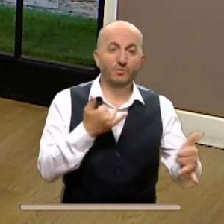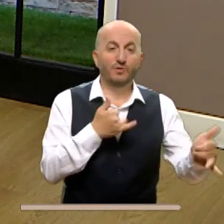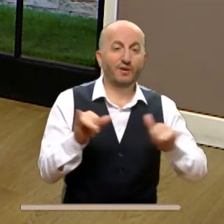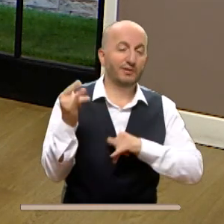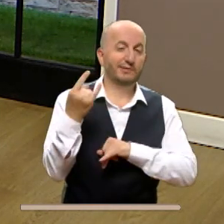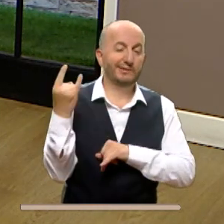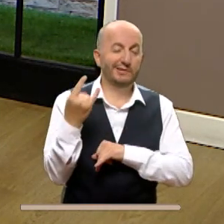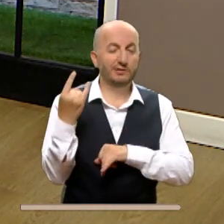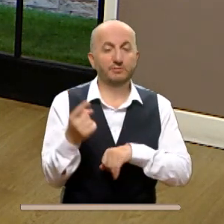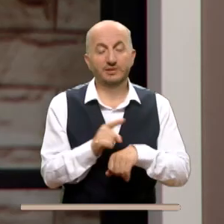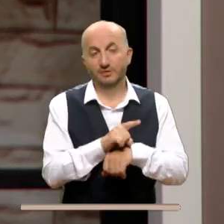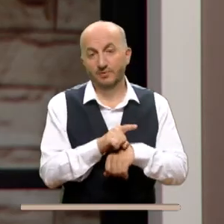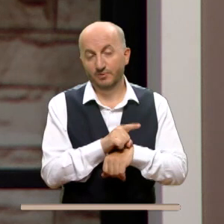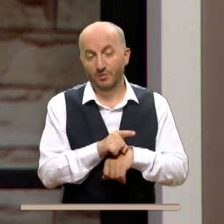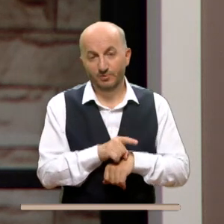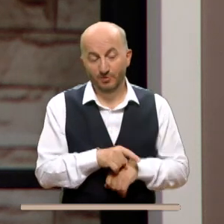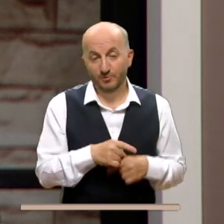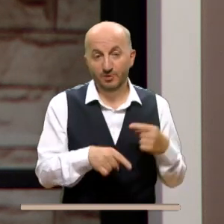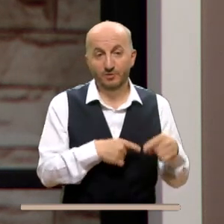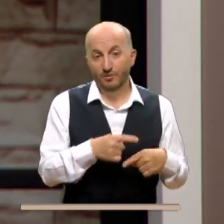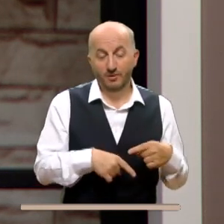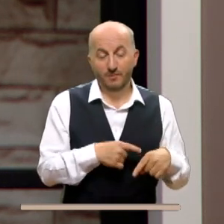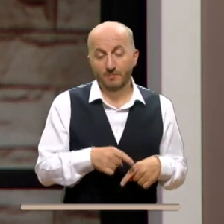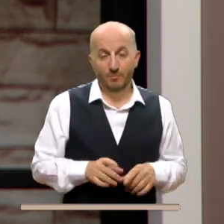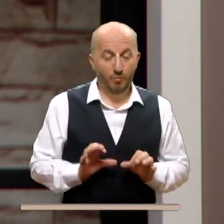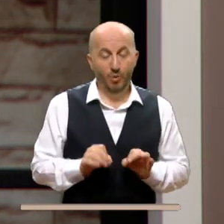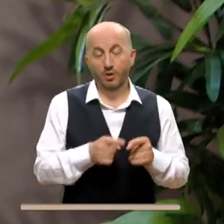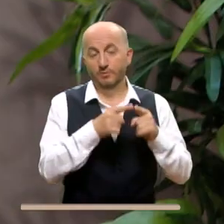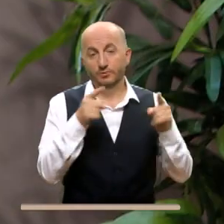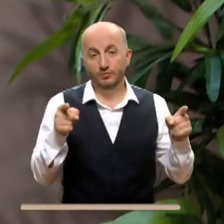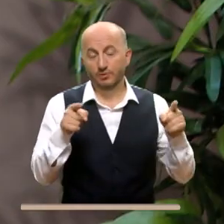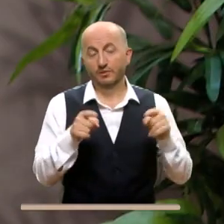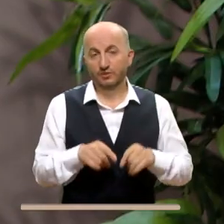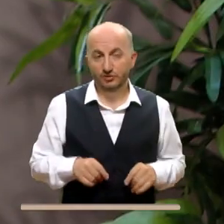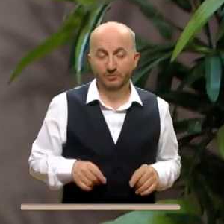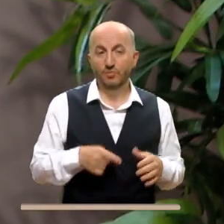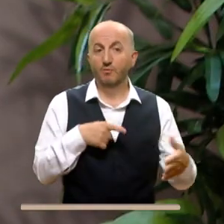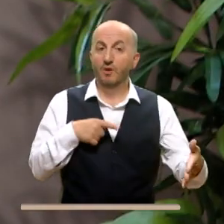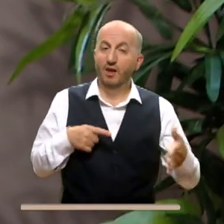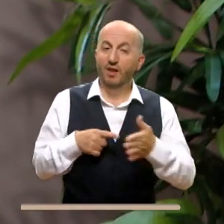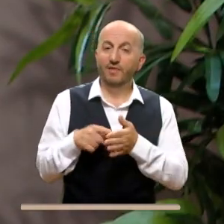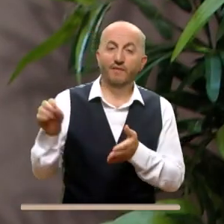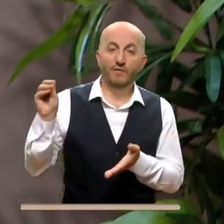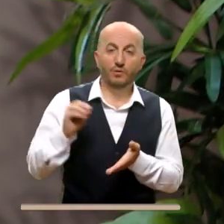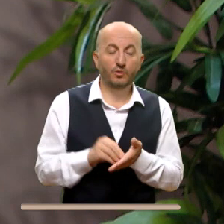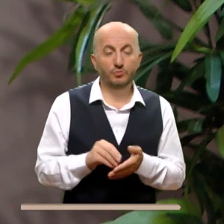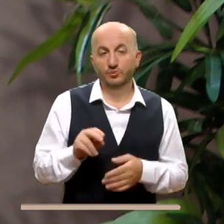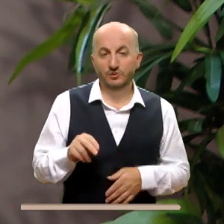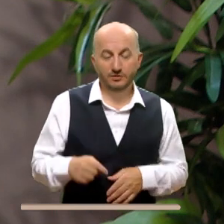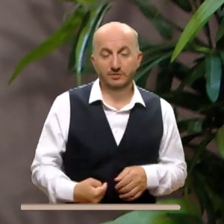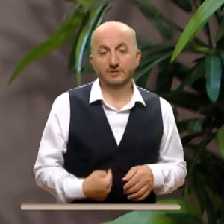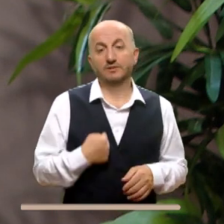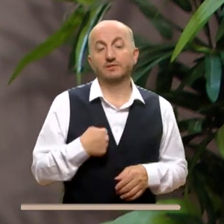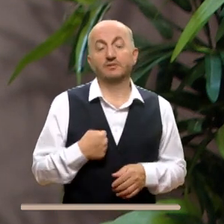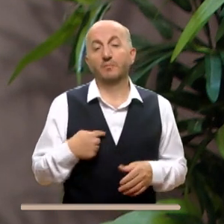Evet. Bu çağların olduğu bir dönem. Böyle bir süreç ama sen böyle bir hedef koymuşsun gibi hissediyorum. Yoksa